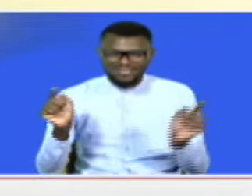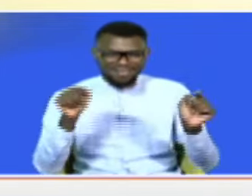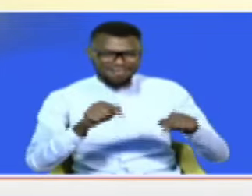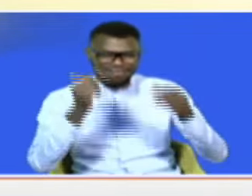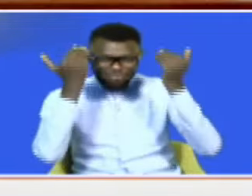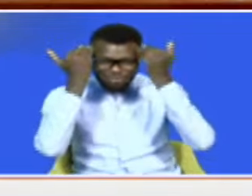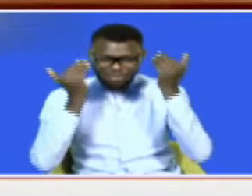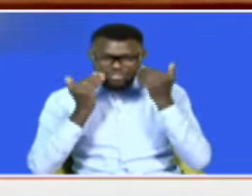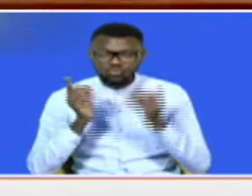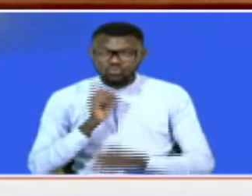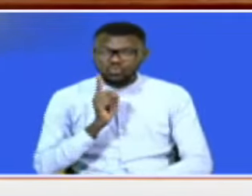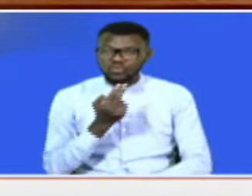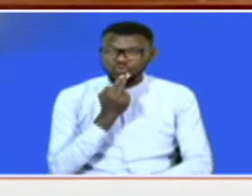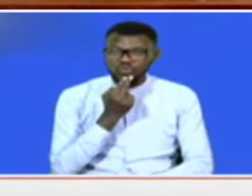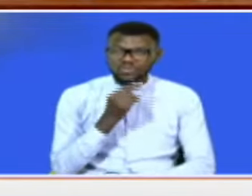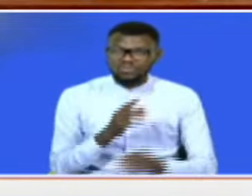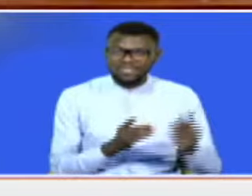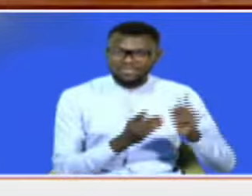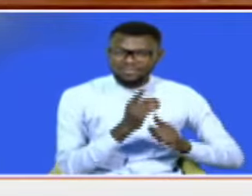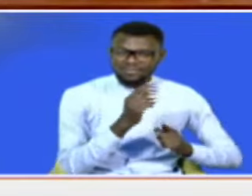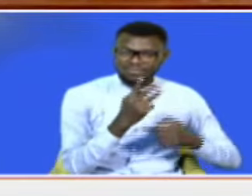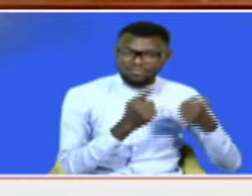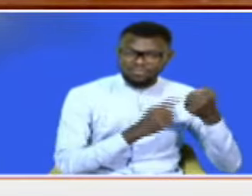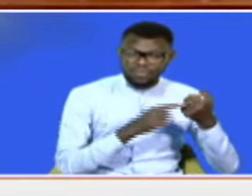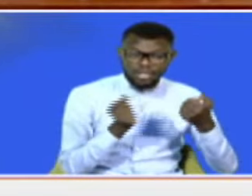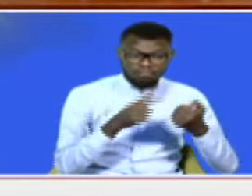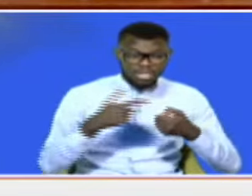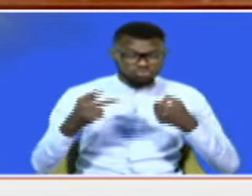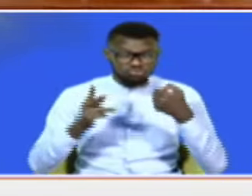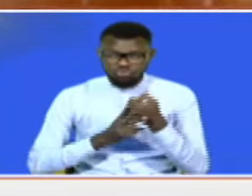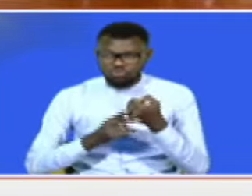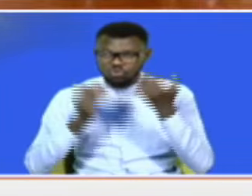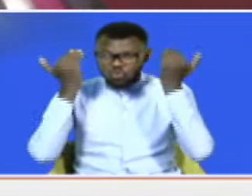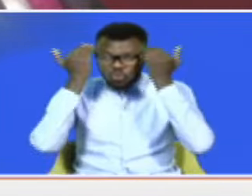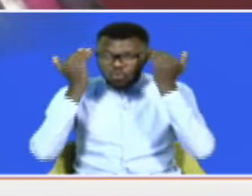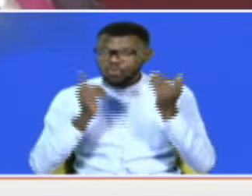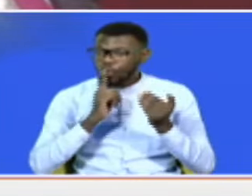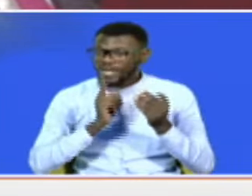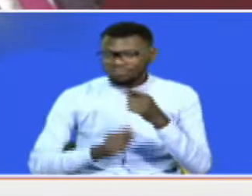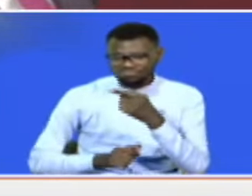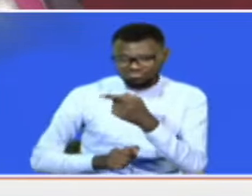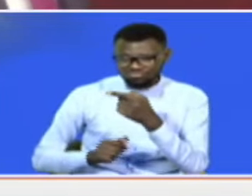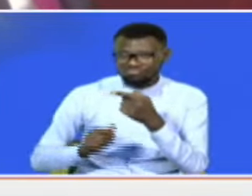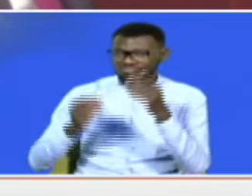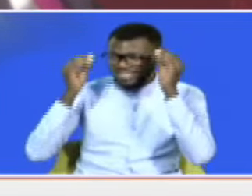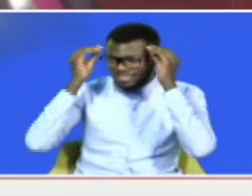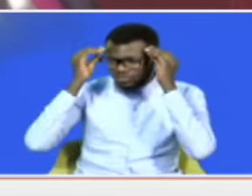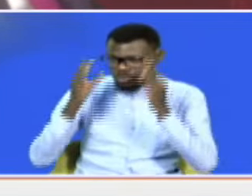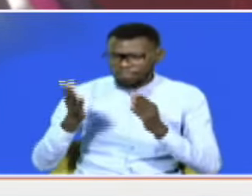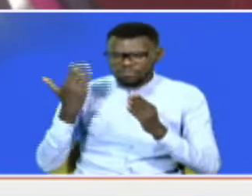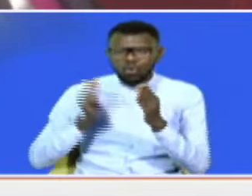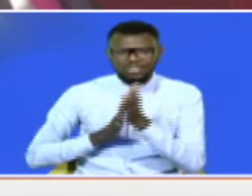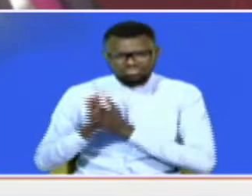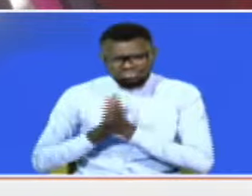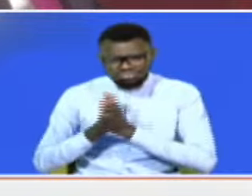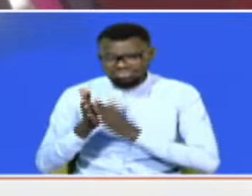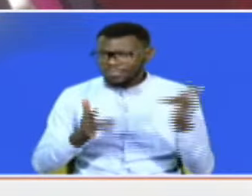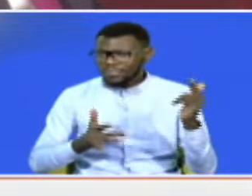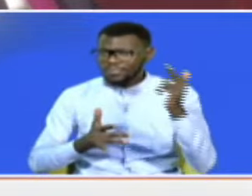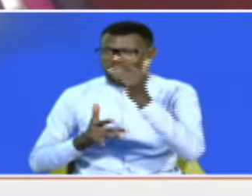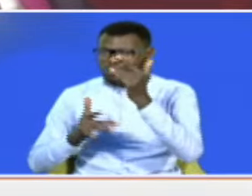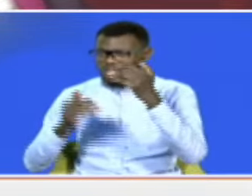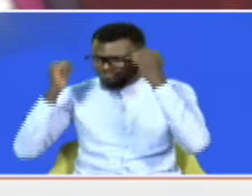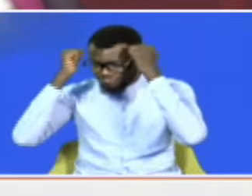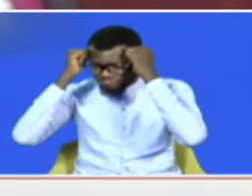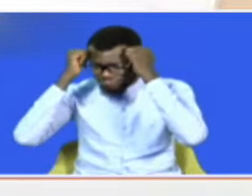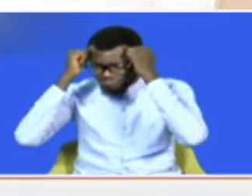Jumanne. Tarehe 26 Julai mahakama hii ilimwelekeza Tarus aliyefaa kunufaika na mpango huo kuwasili kotini